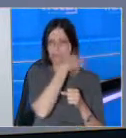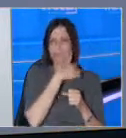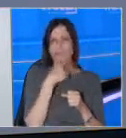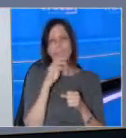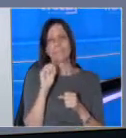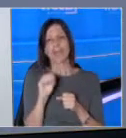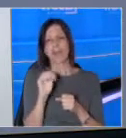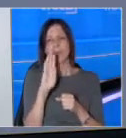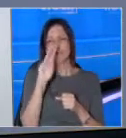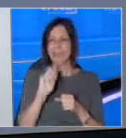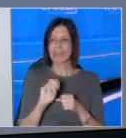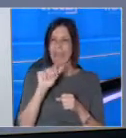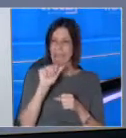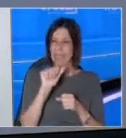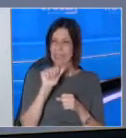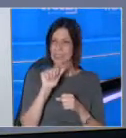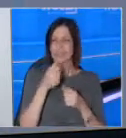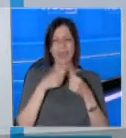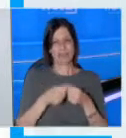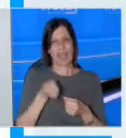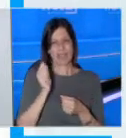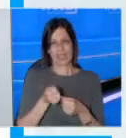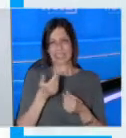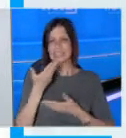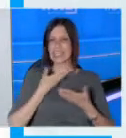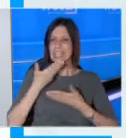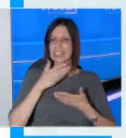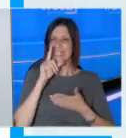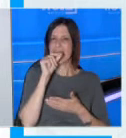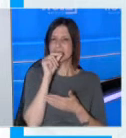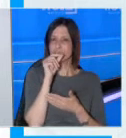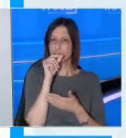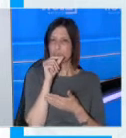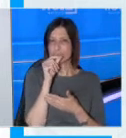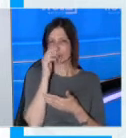מירב בן ארי, חברת הכנסת מירב בן ארי, התייחסה לציוץ